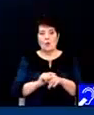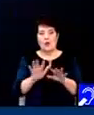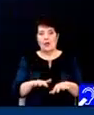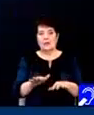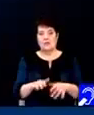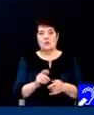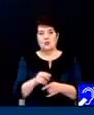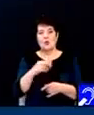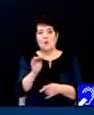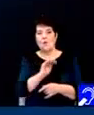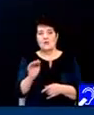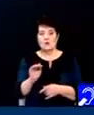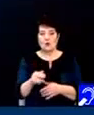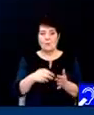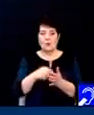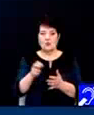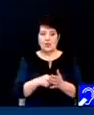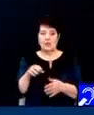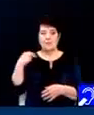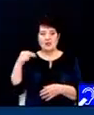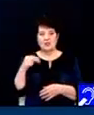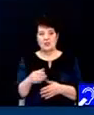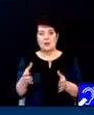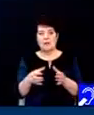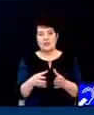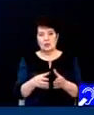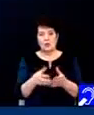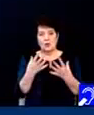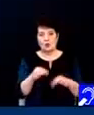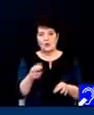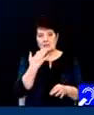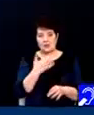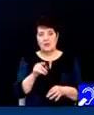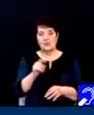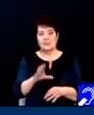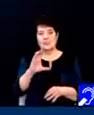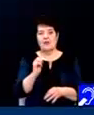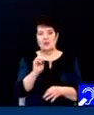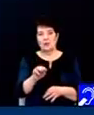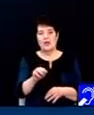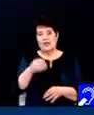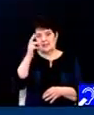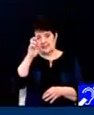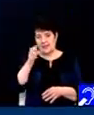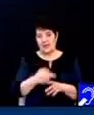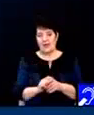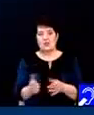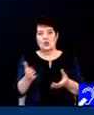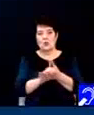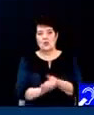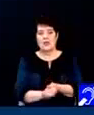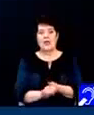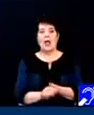și un oficiu poștal. Ulterior devine președinte al Partidului Național Moldovenesc și deputat în sfatul țării, alături de care votează unirea